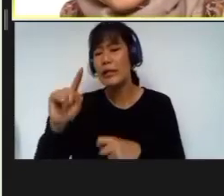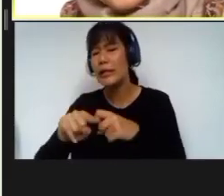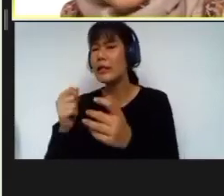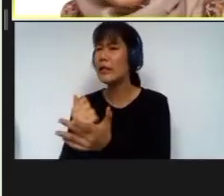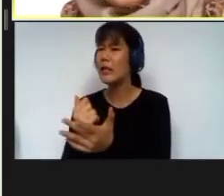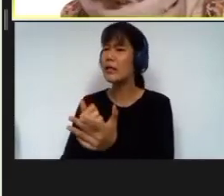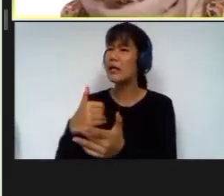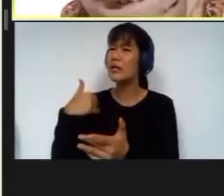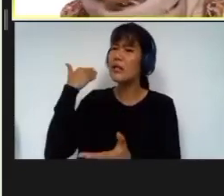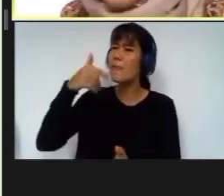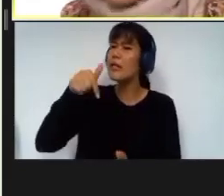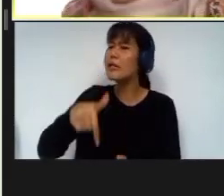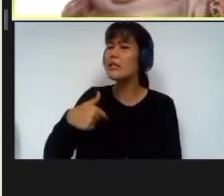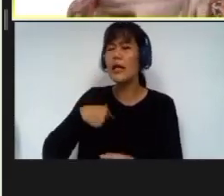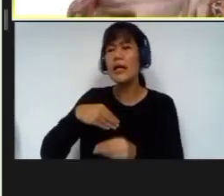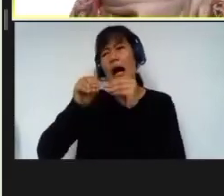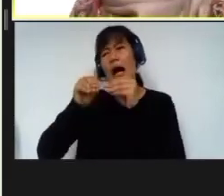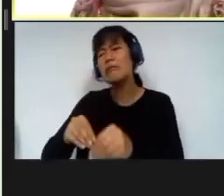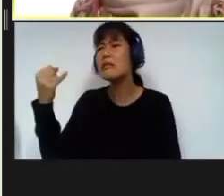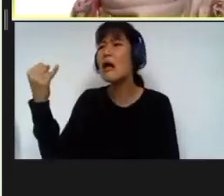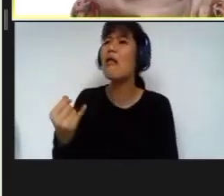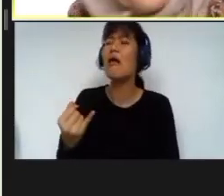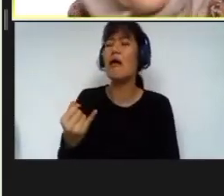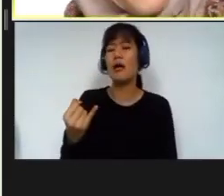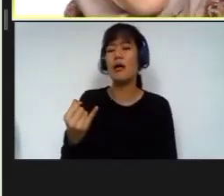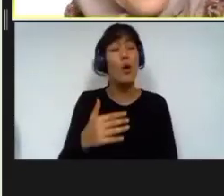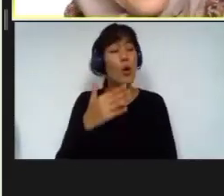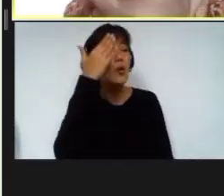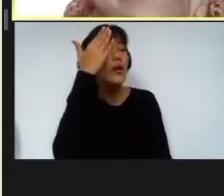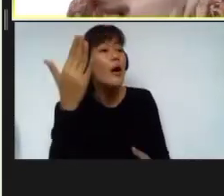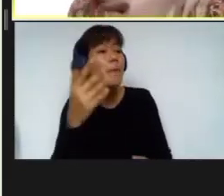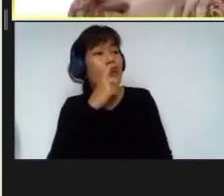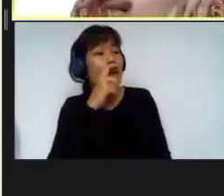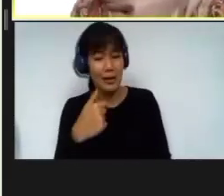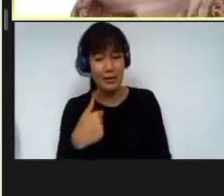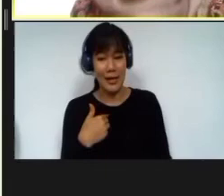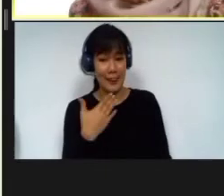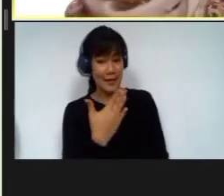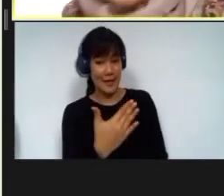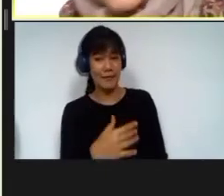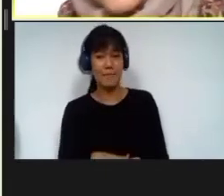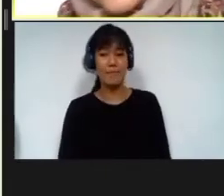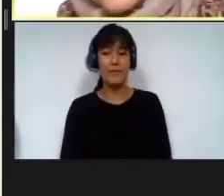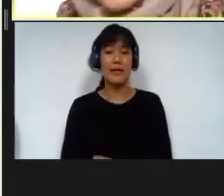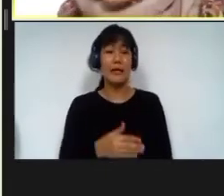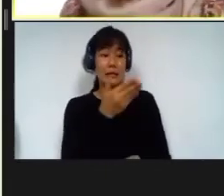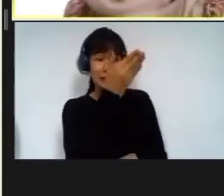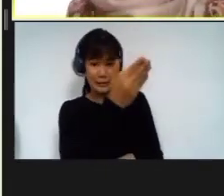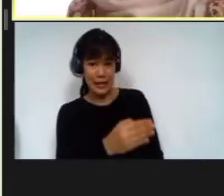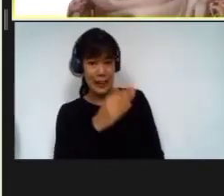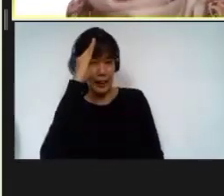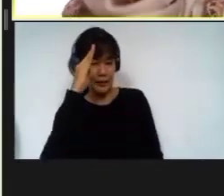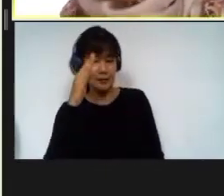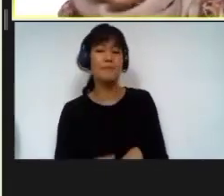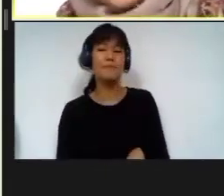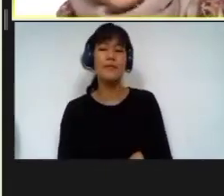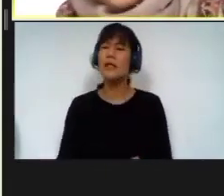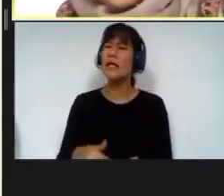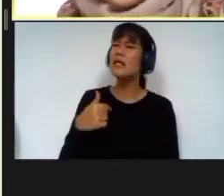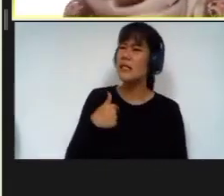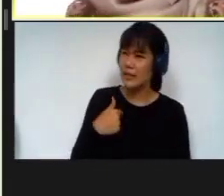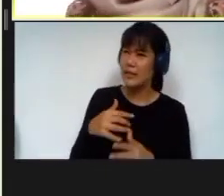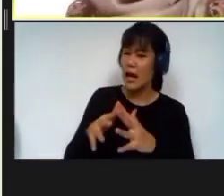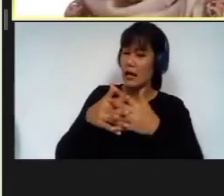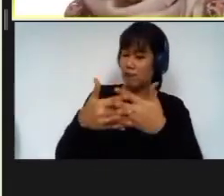ngajarnya selama ini salah ya. Kata dia gitu, emang kenapa Bapak? Saya tanya gitu, kebetulan beliau adalah laki-laki. Saya ngajar